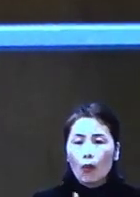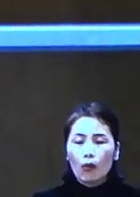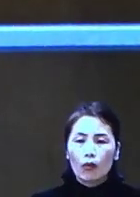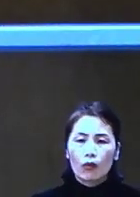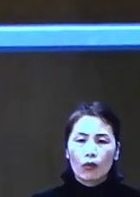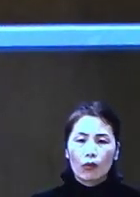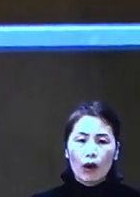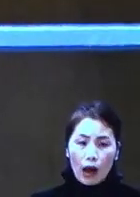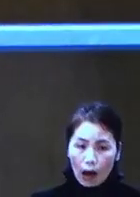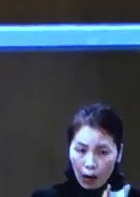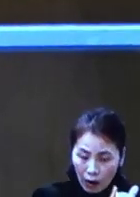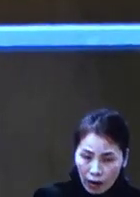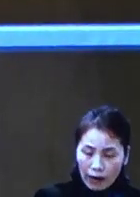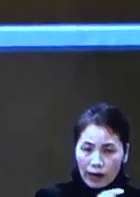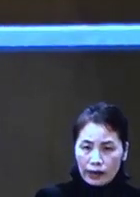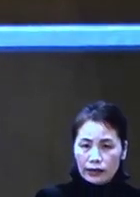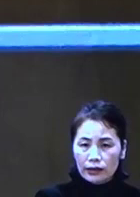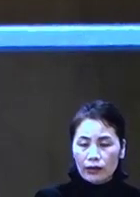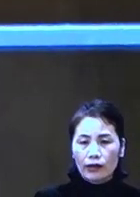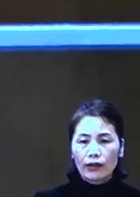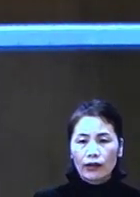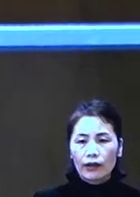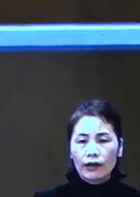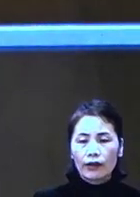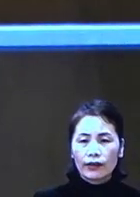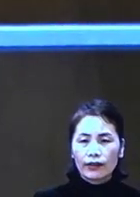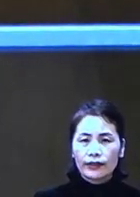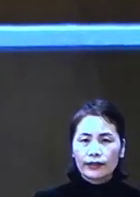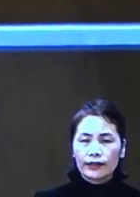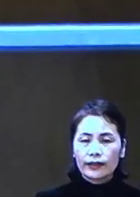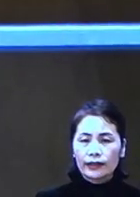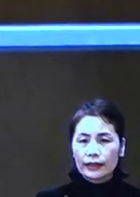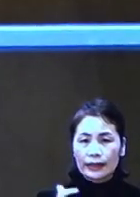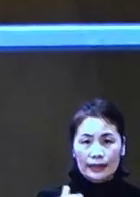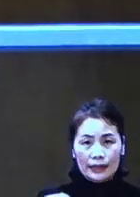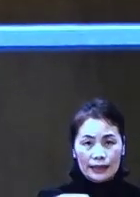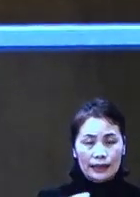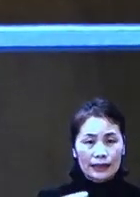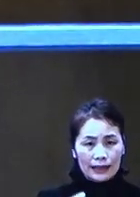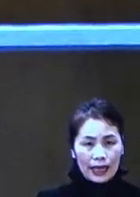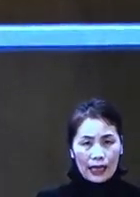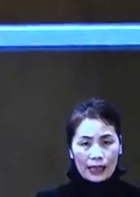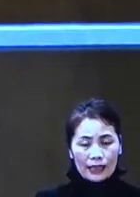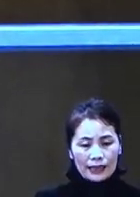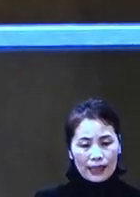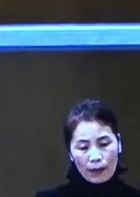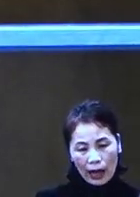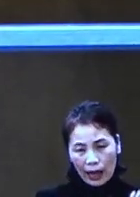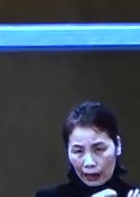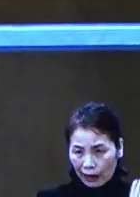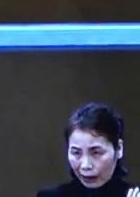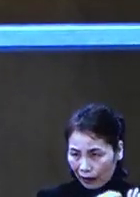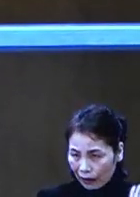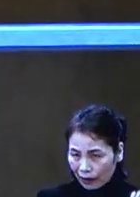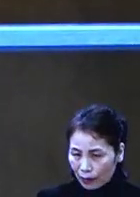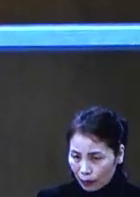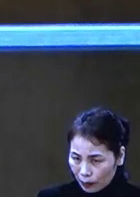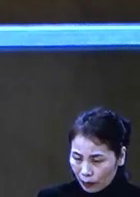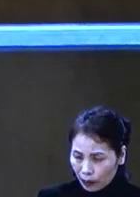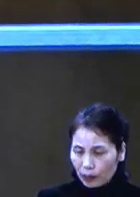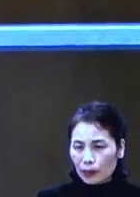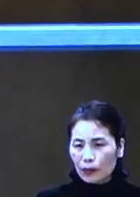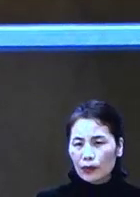걸쳐 인스타그램 라이브 방송을 진행하면서도 성과 자랑, 윤석열 대통령의 질타에만 몰두했을